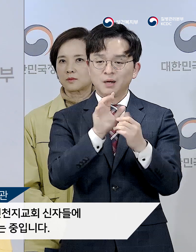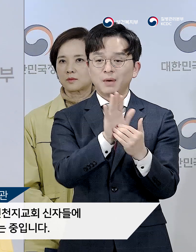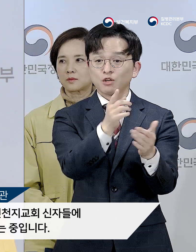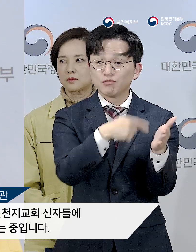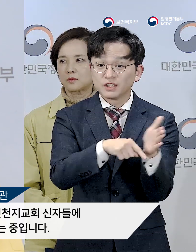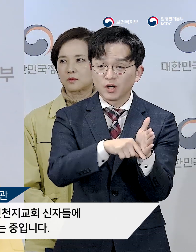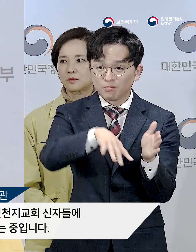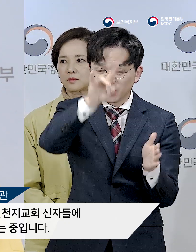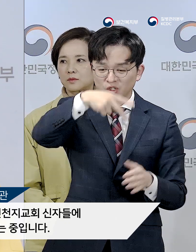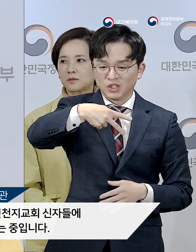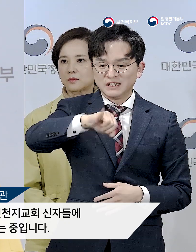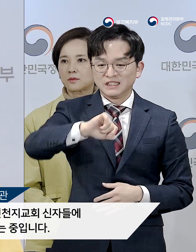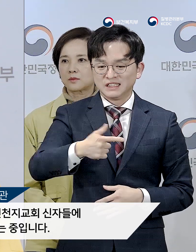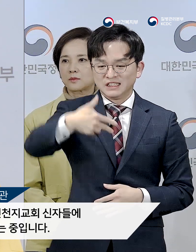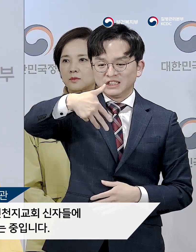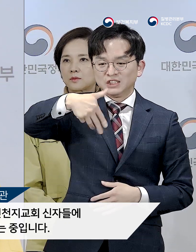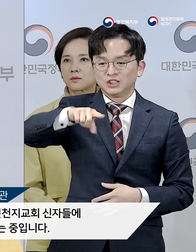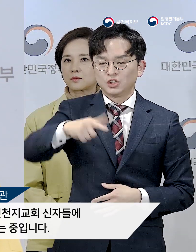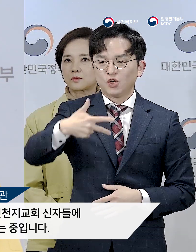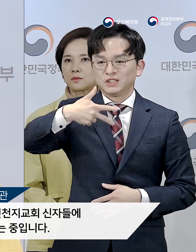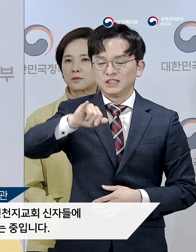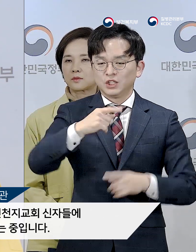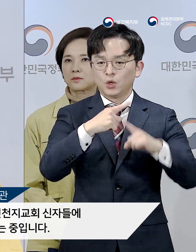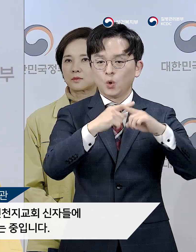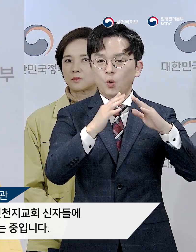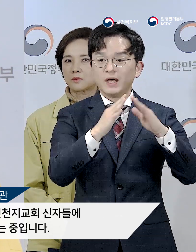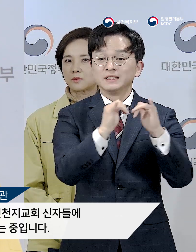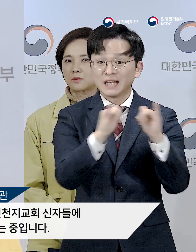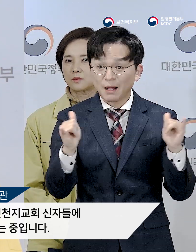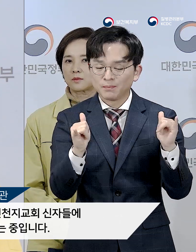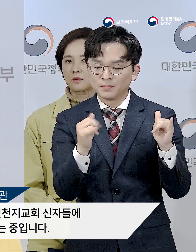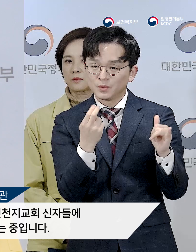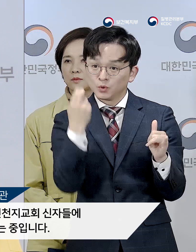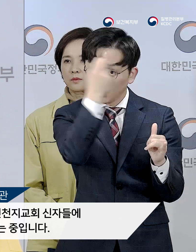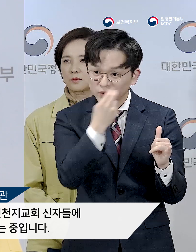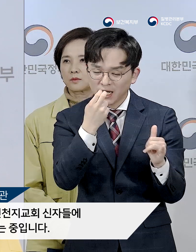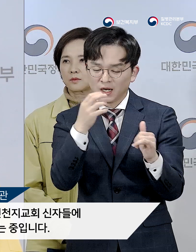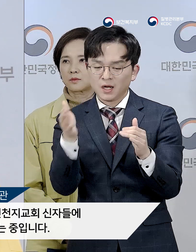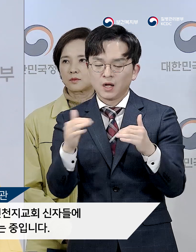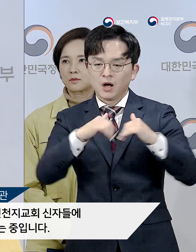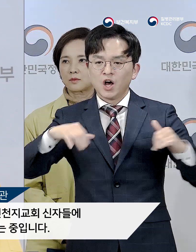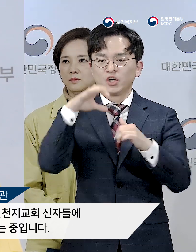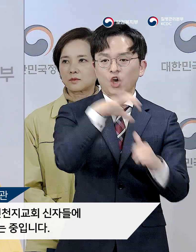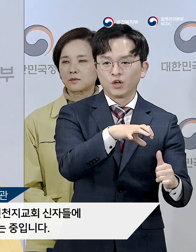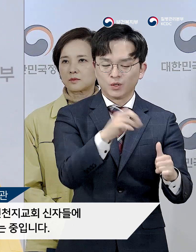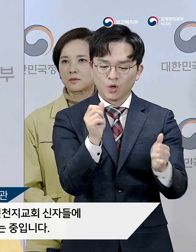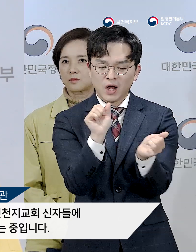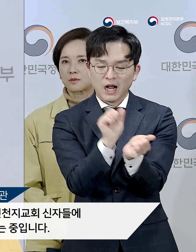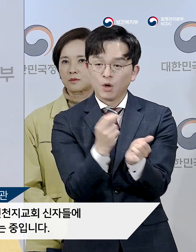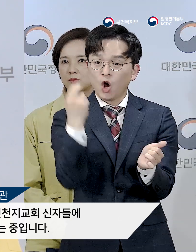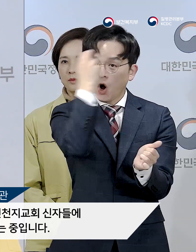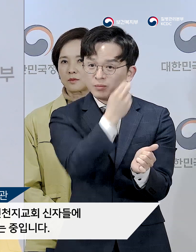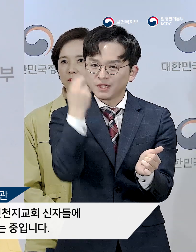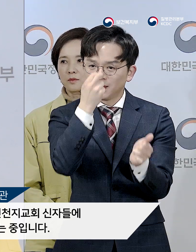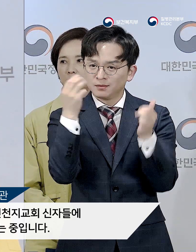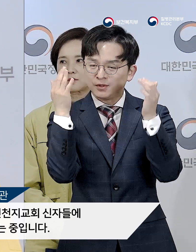막기 위하여 신천지 교회 신자들에 대한 선제적 격리와 전면적인 진단검사를 실시하는